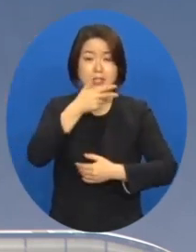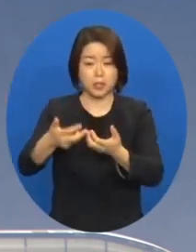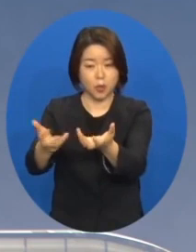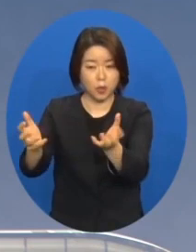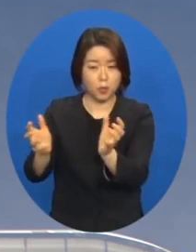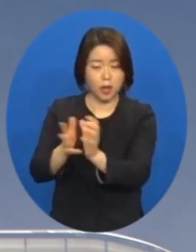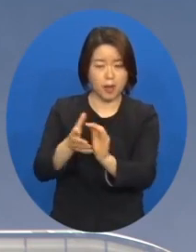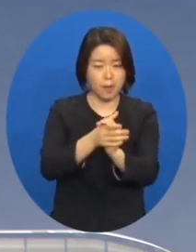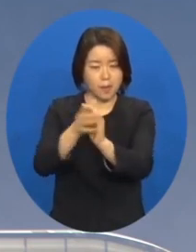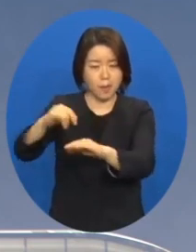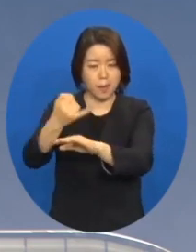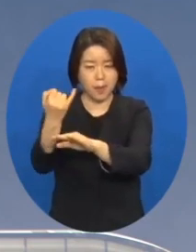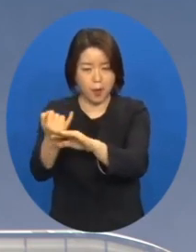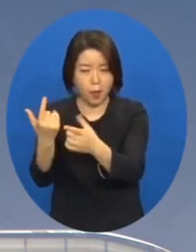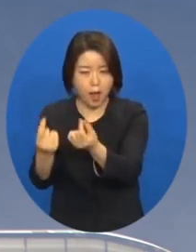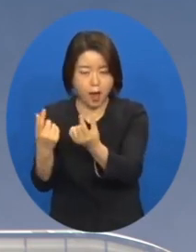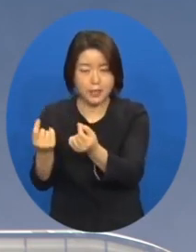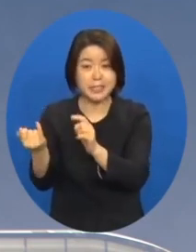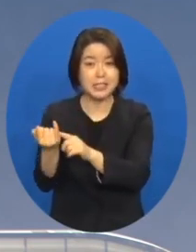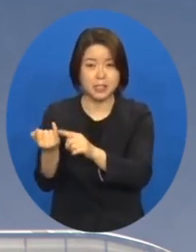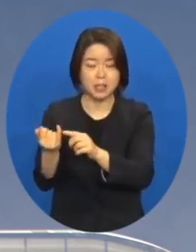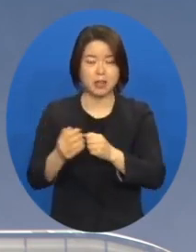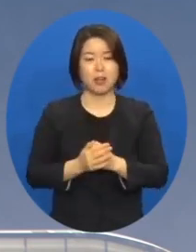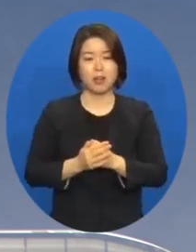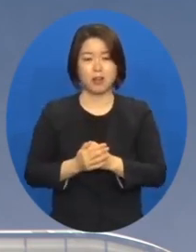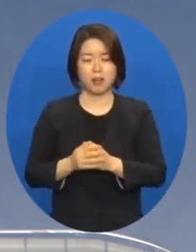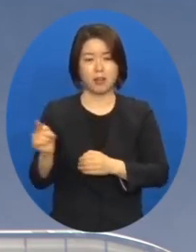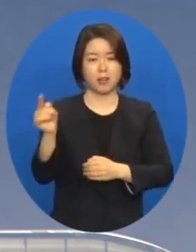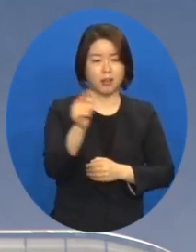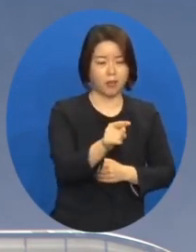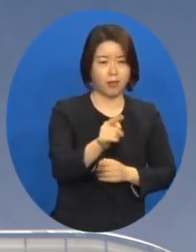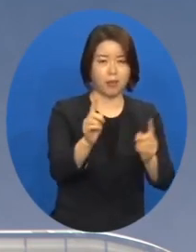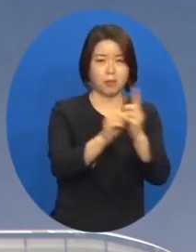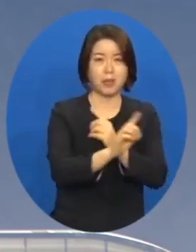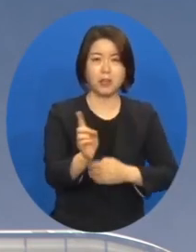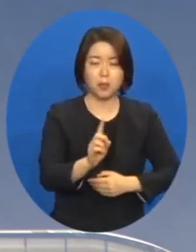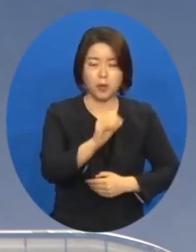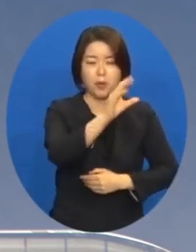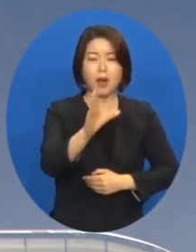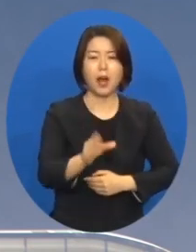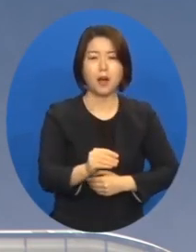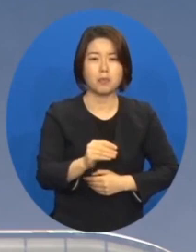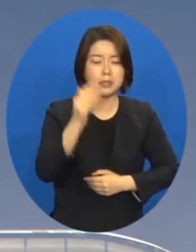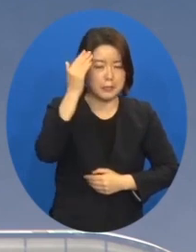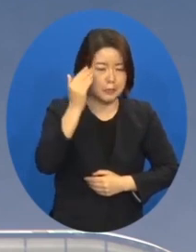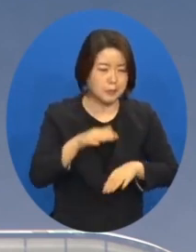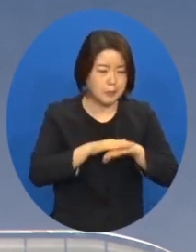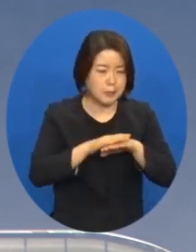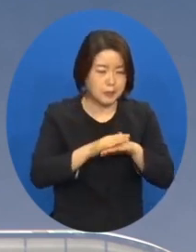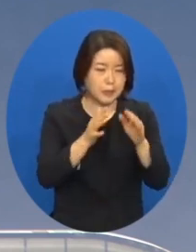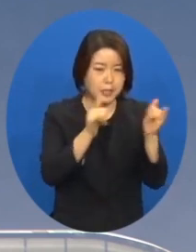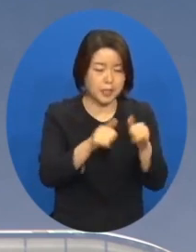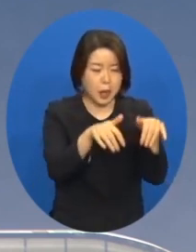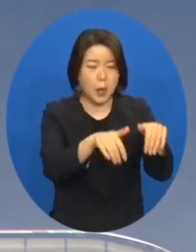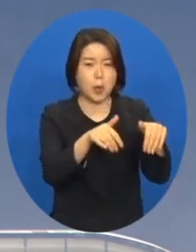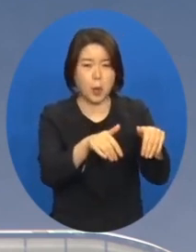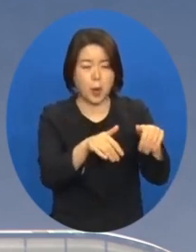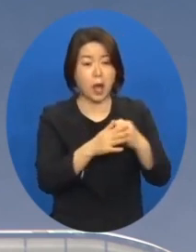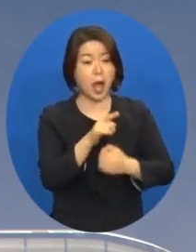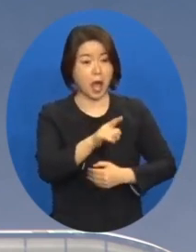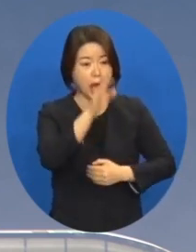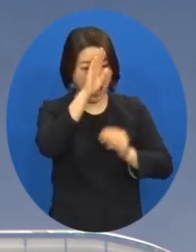여인이 아프리카 흑인의 종이 되었습니다. 환자들을 씻기고 그들을 위해서 음식을